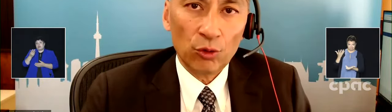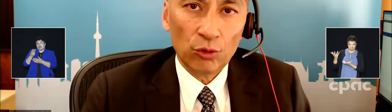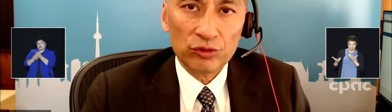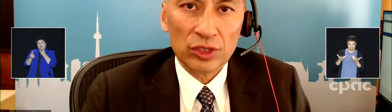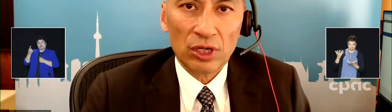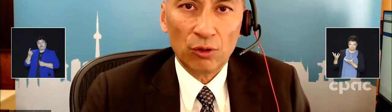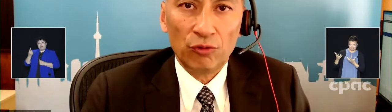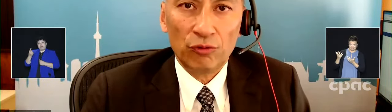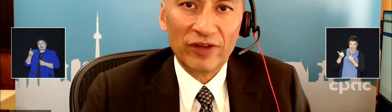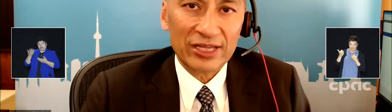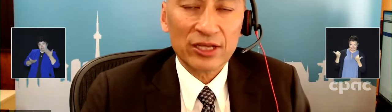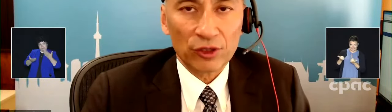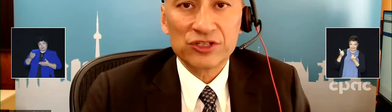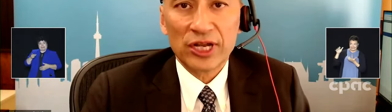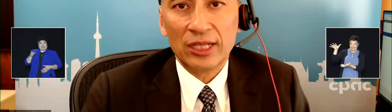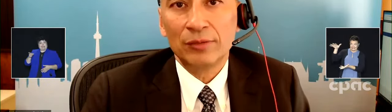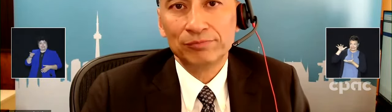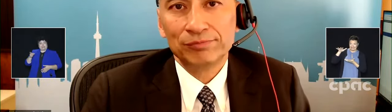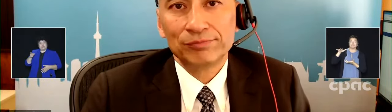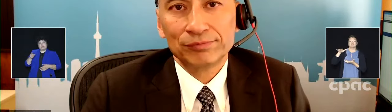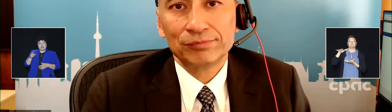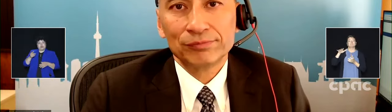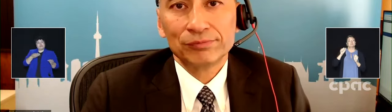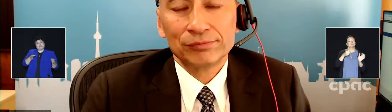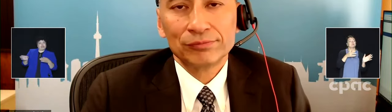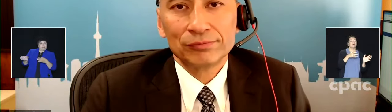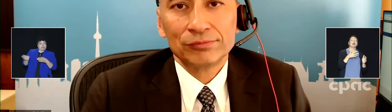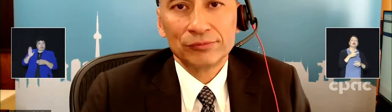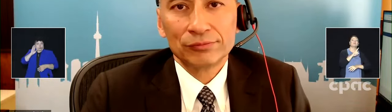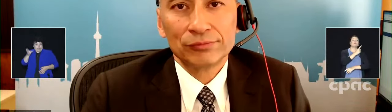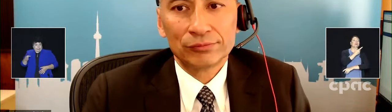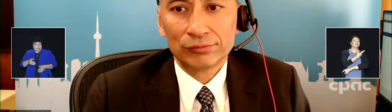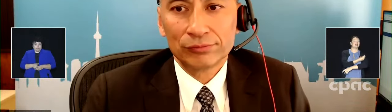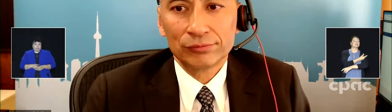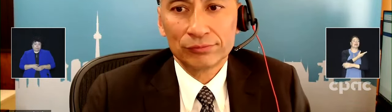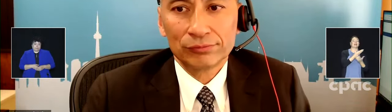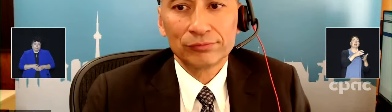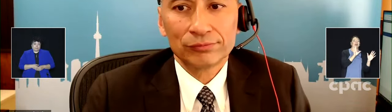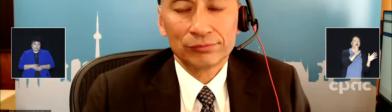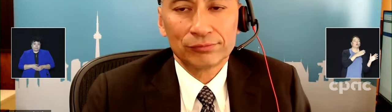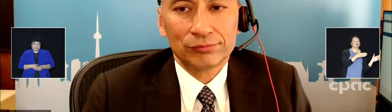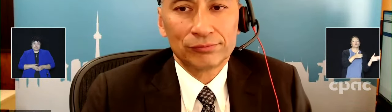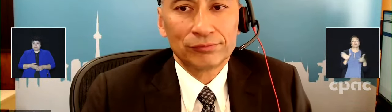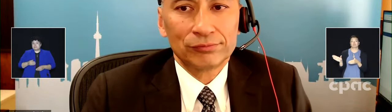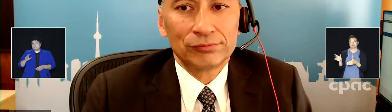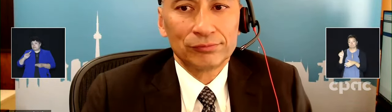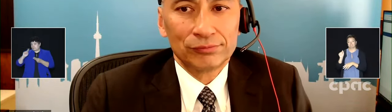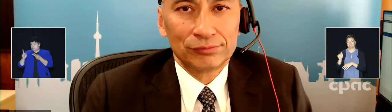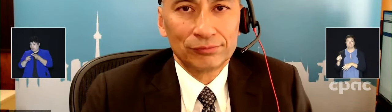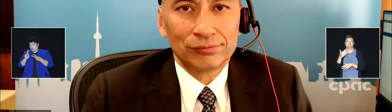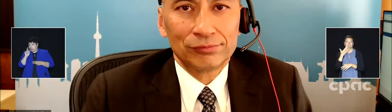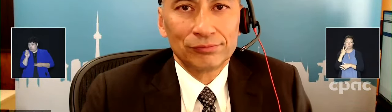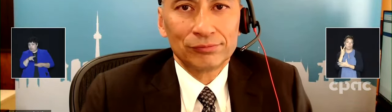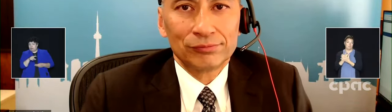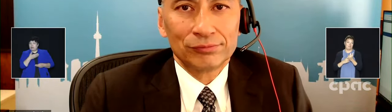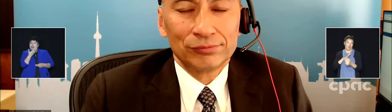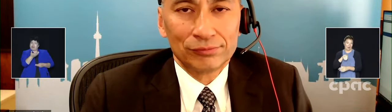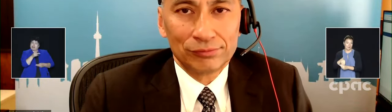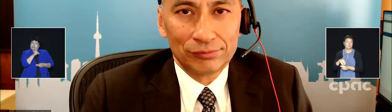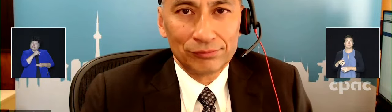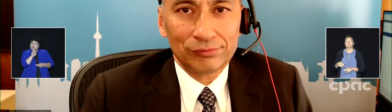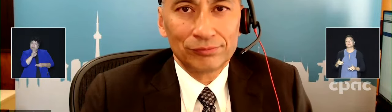au vaccin original. Vous avez dit, M. Dr. New, que les premières